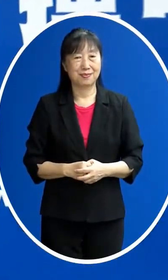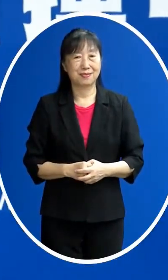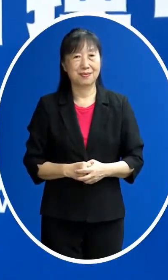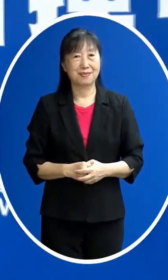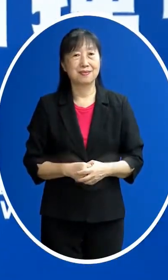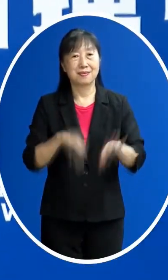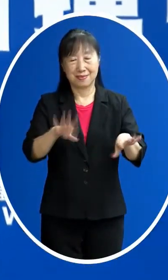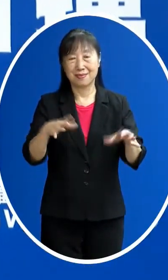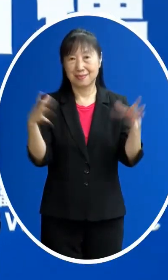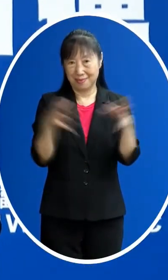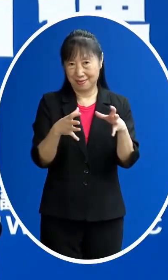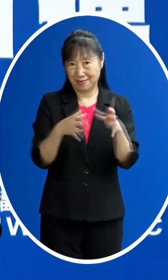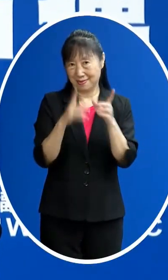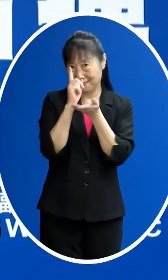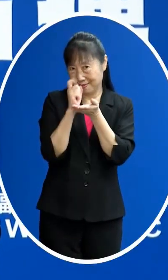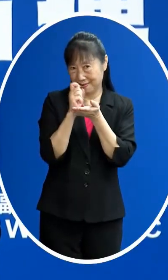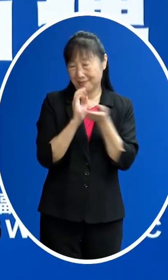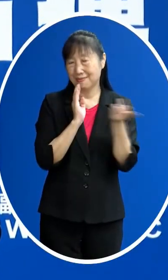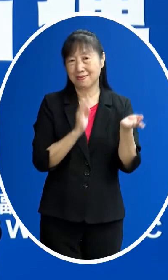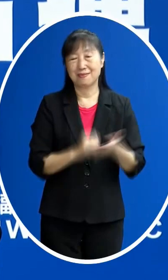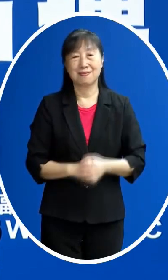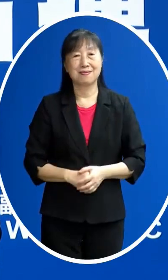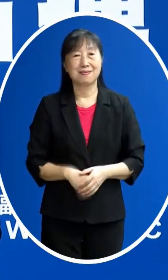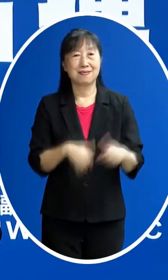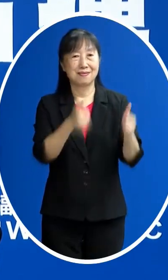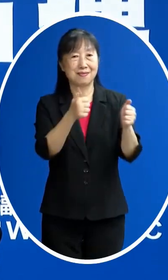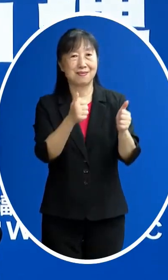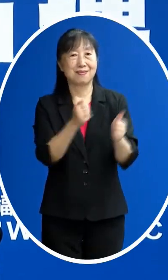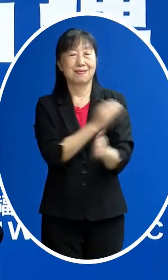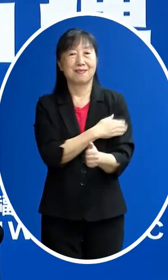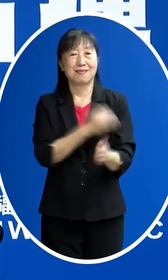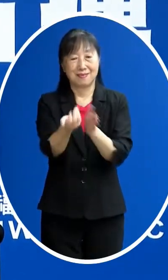再一次的合影留念，谢谢。好，我们谢谢